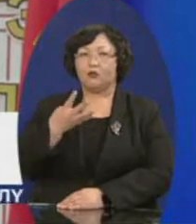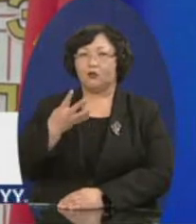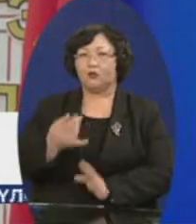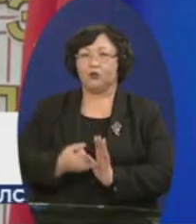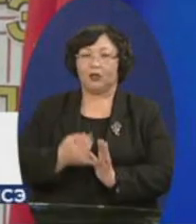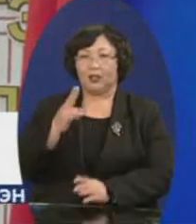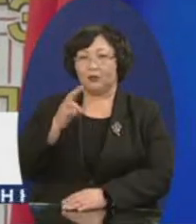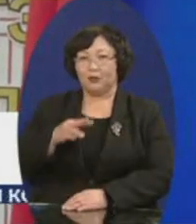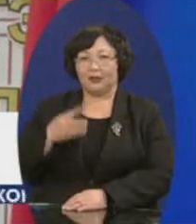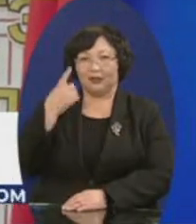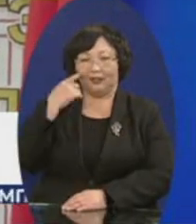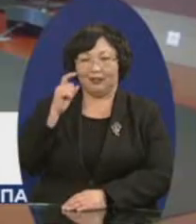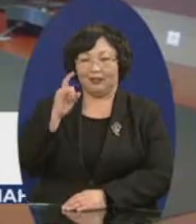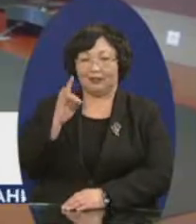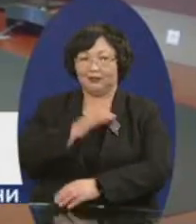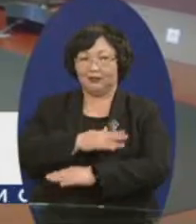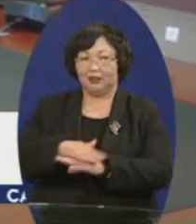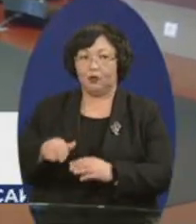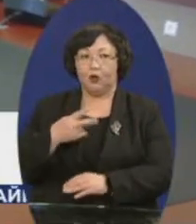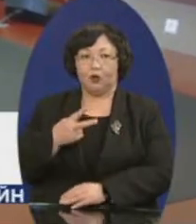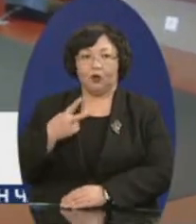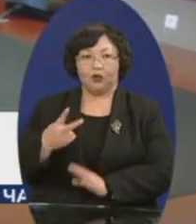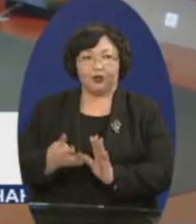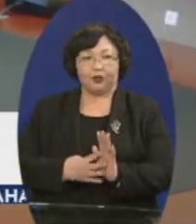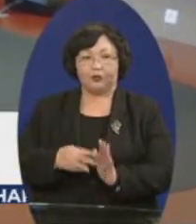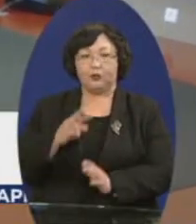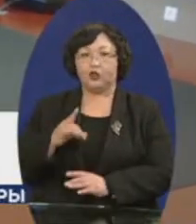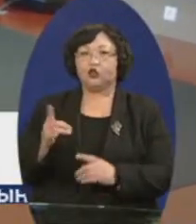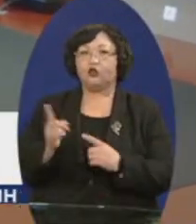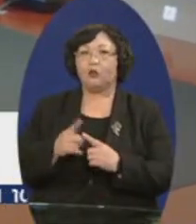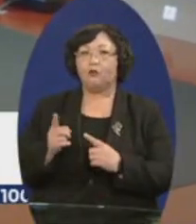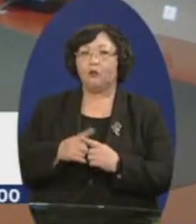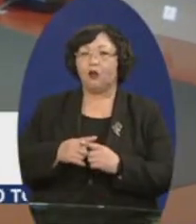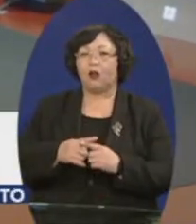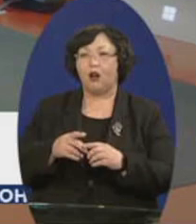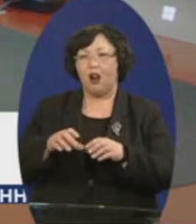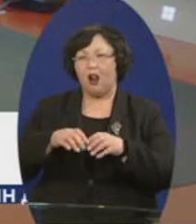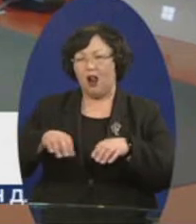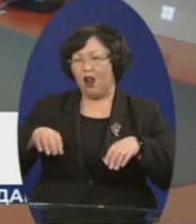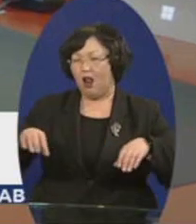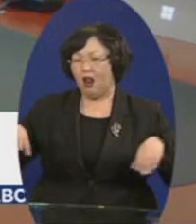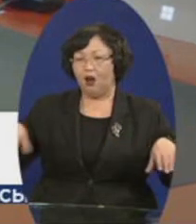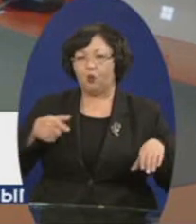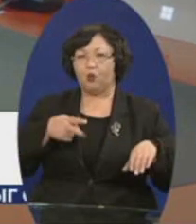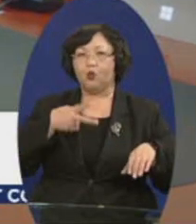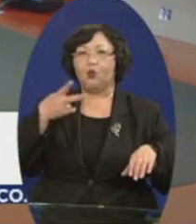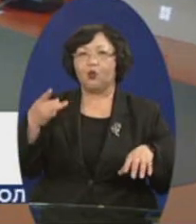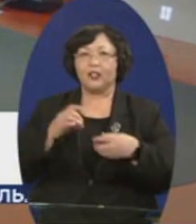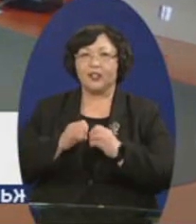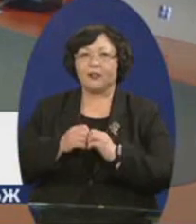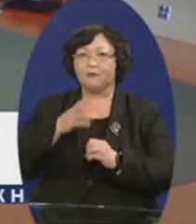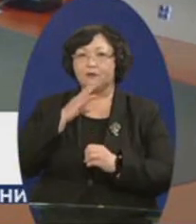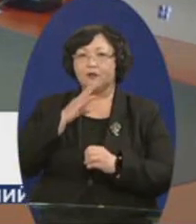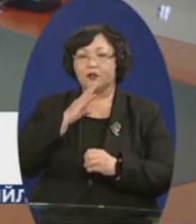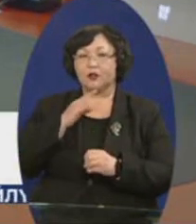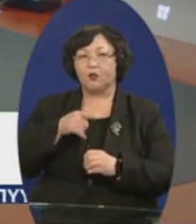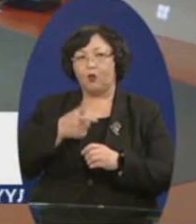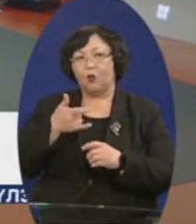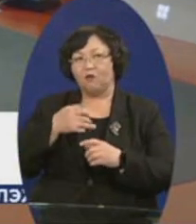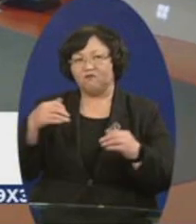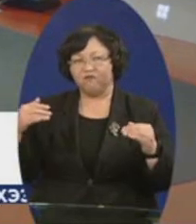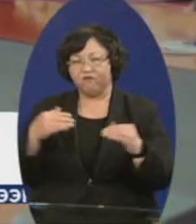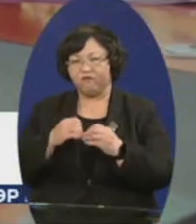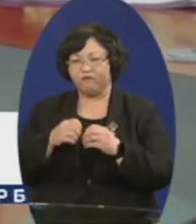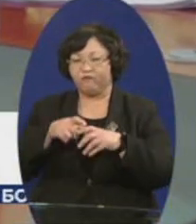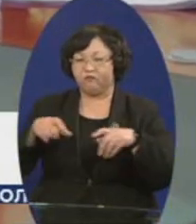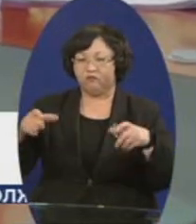546 км хатуу хүчилтэй зам 229 м төмөр бетон гүрийн бүтээн байгуулалтыг хийнэ. Ингэснээр шинээр ашиглалтанд орох хатуу хүчилтэй замын